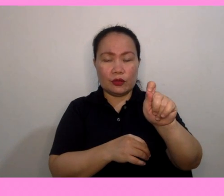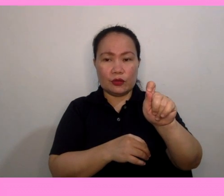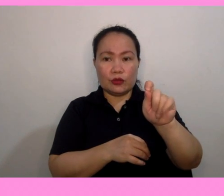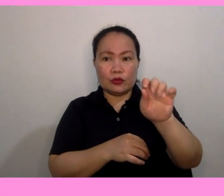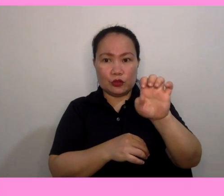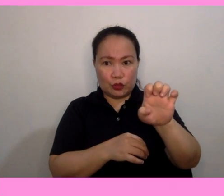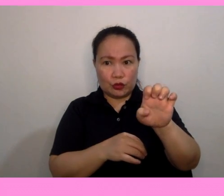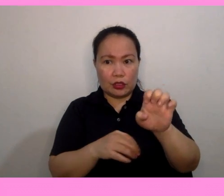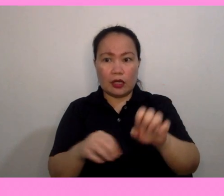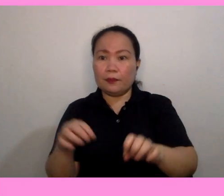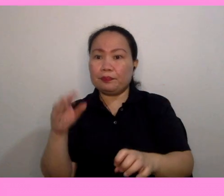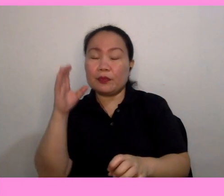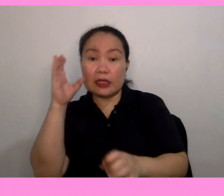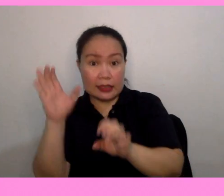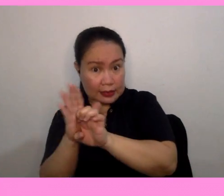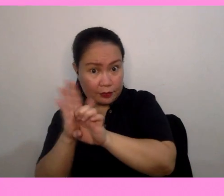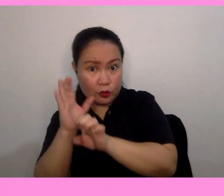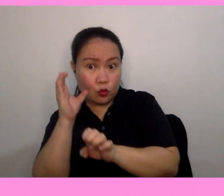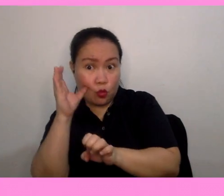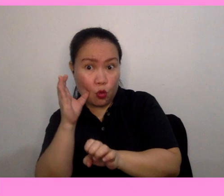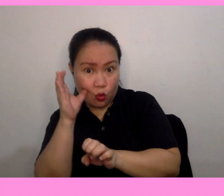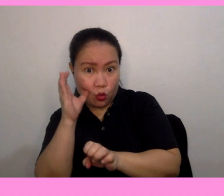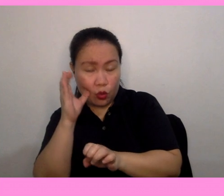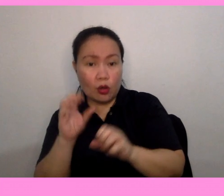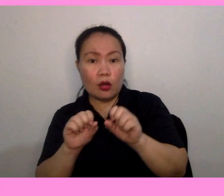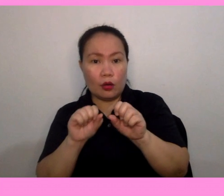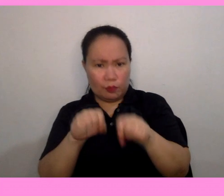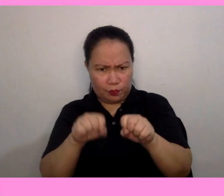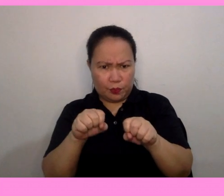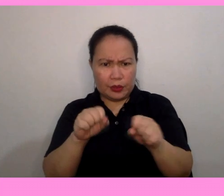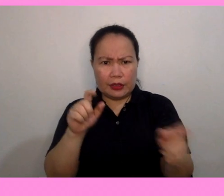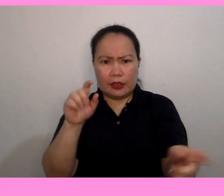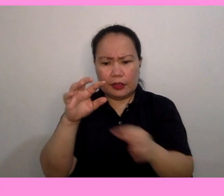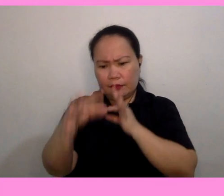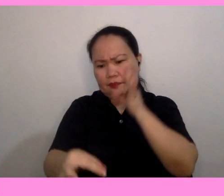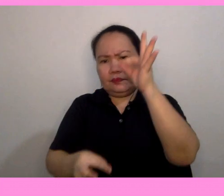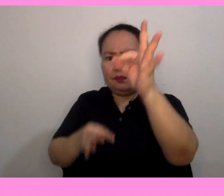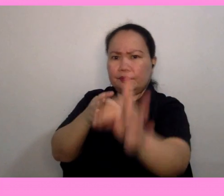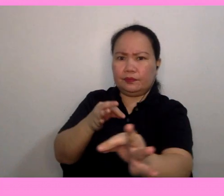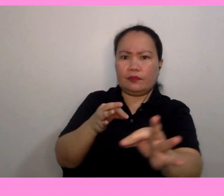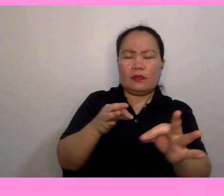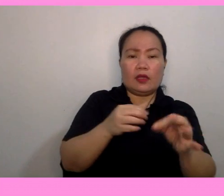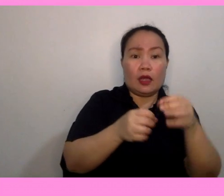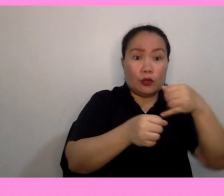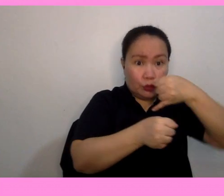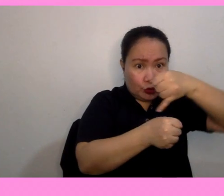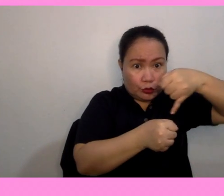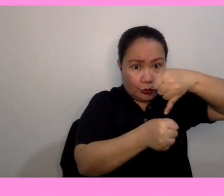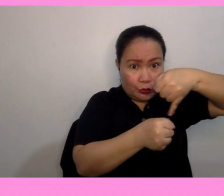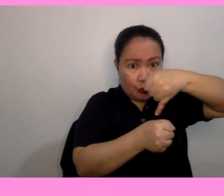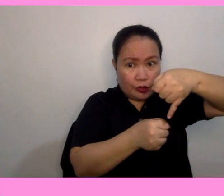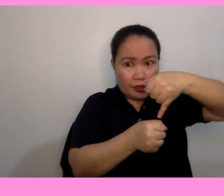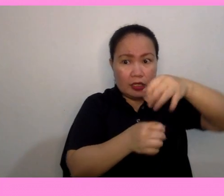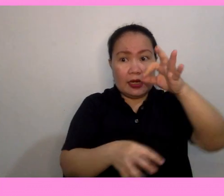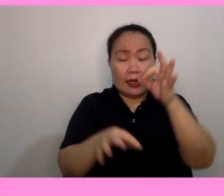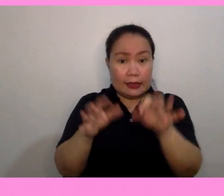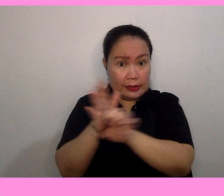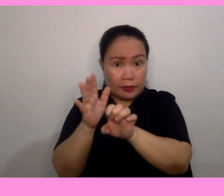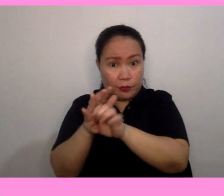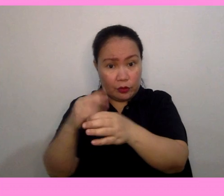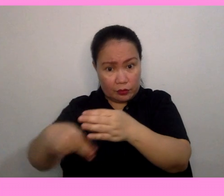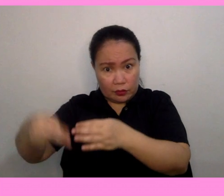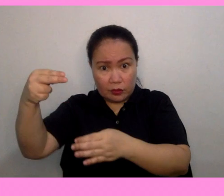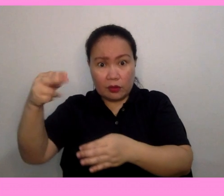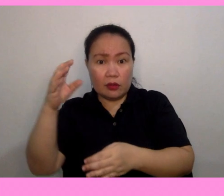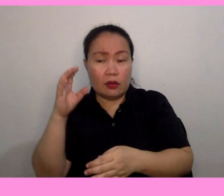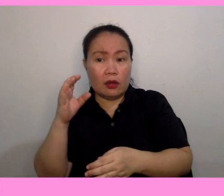maaaring pamalit sa soft drinks sapagkat pareho itong pamatig uhaw. ipagpalagay natin na tumaas ang